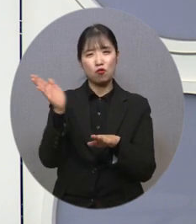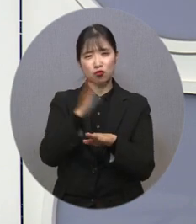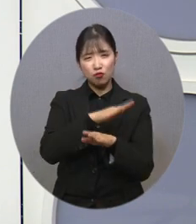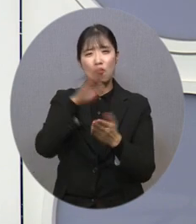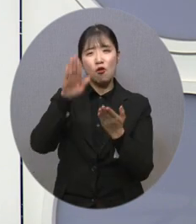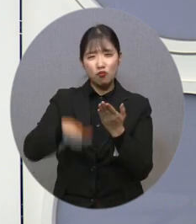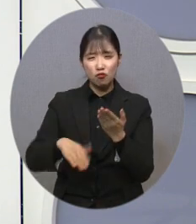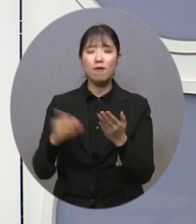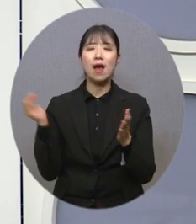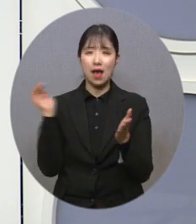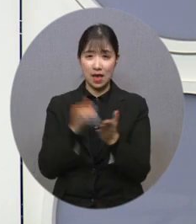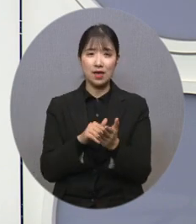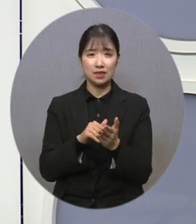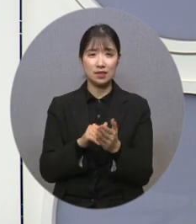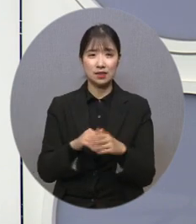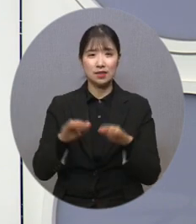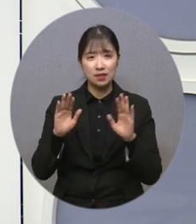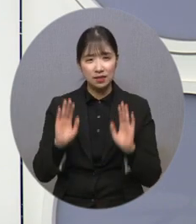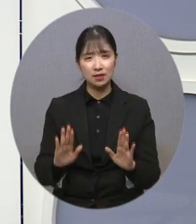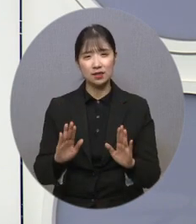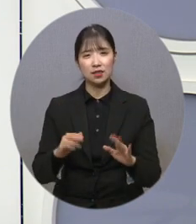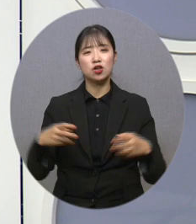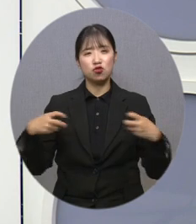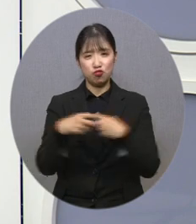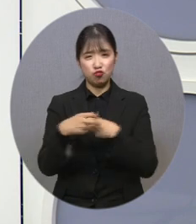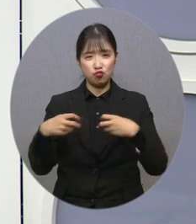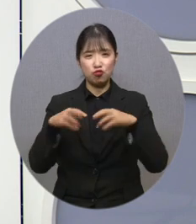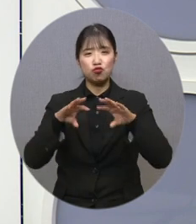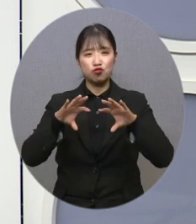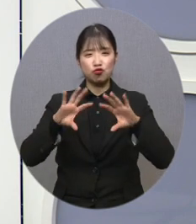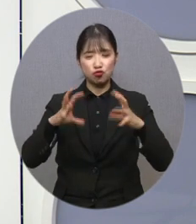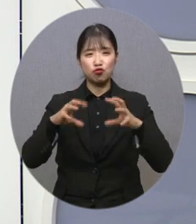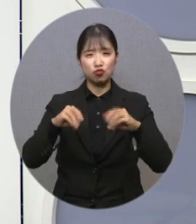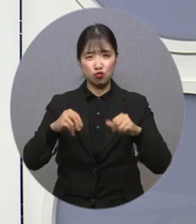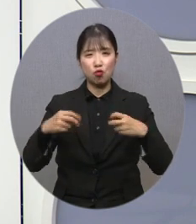이르기까지는 지금 국토교통부 산하가 되겠습니다만